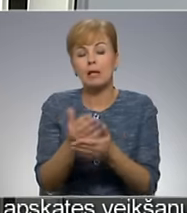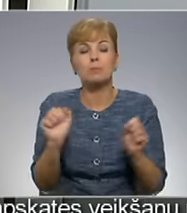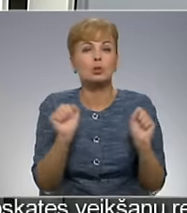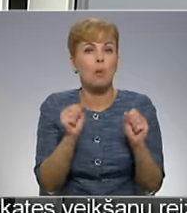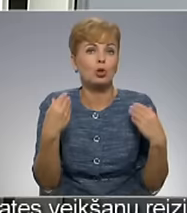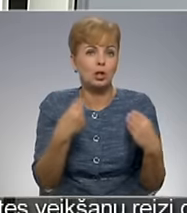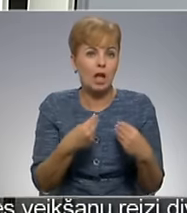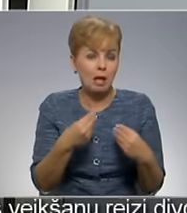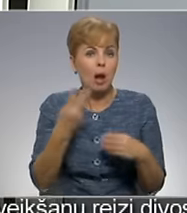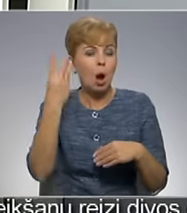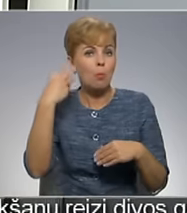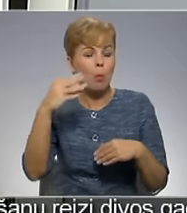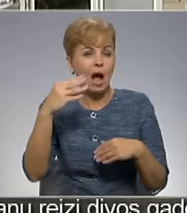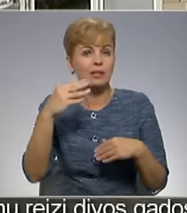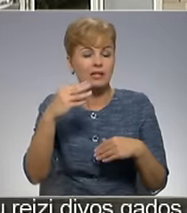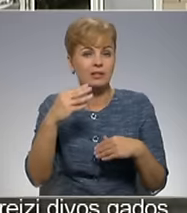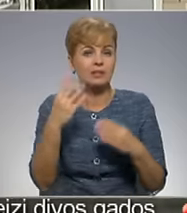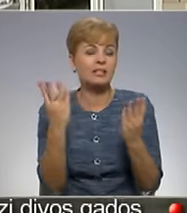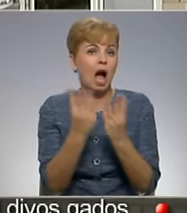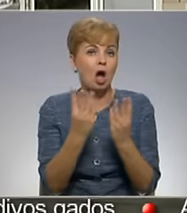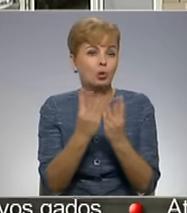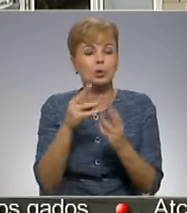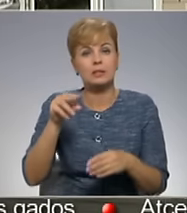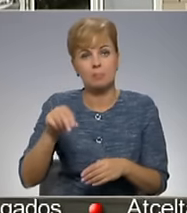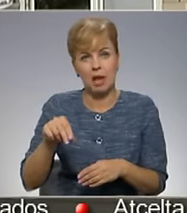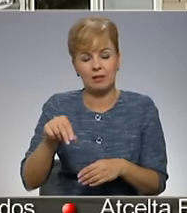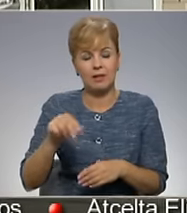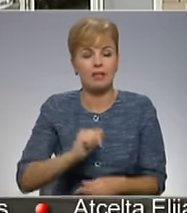tērpus ar modes skats Smiltenē. Oskars Brasliņš, Klauss Krastiņš, Vidzemes televīzija.